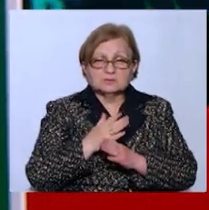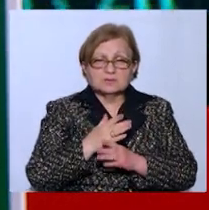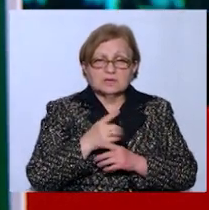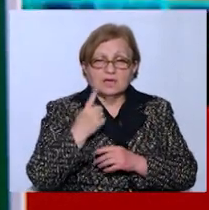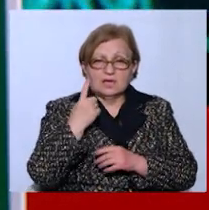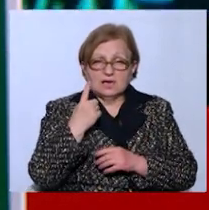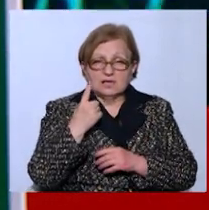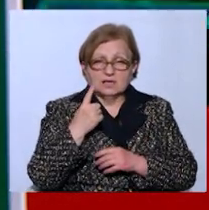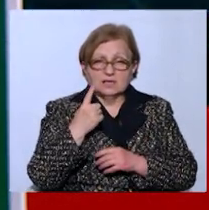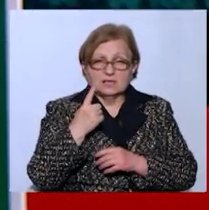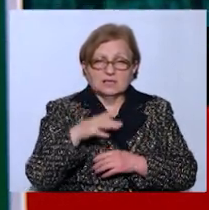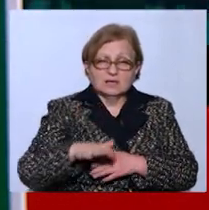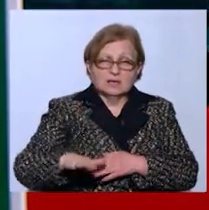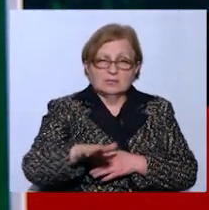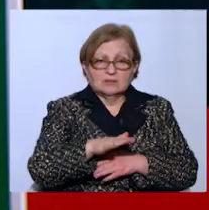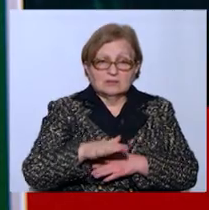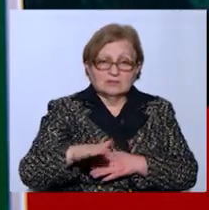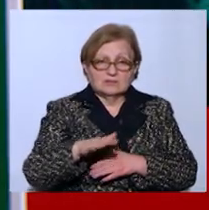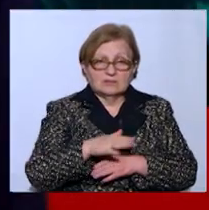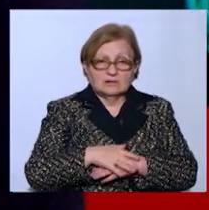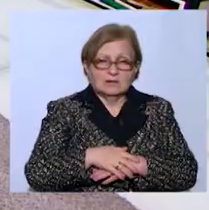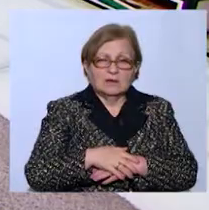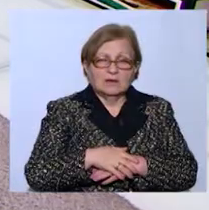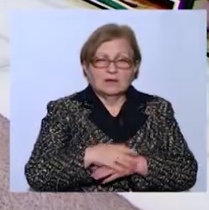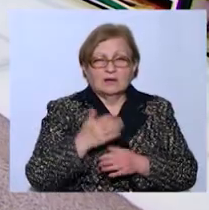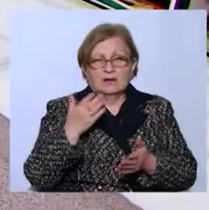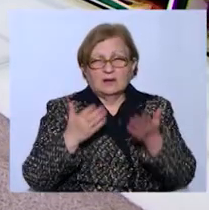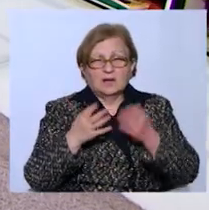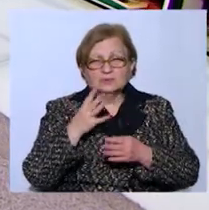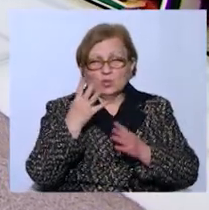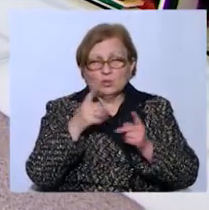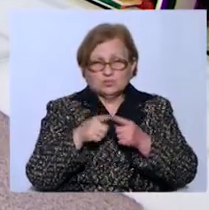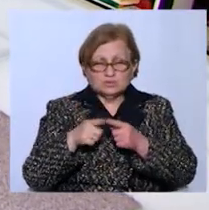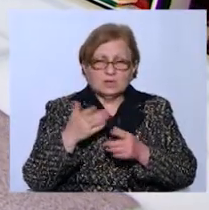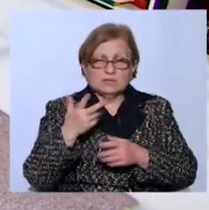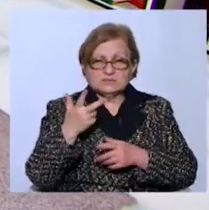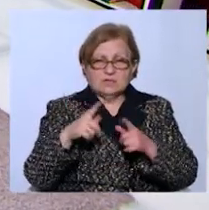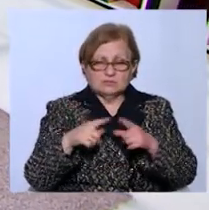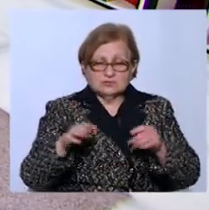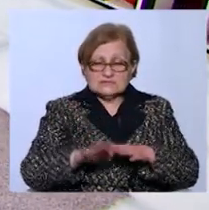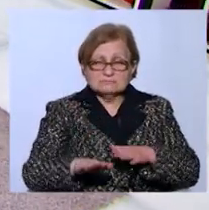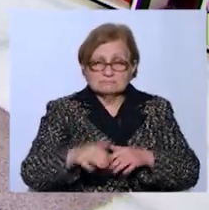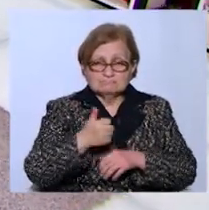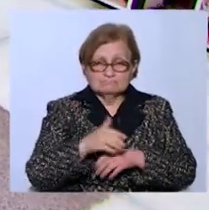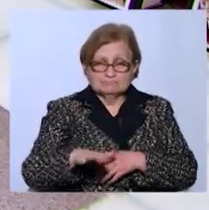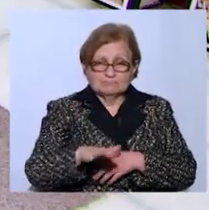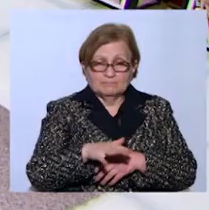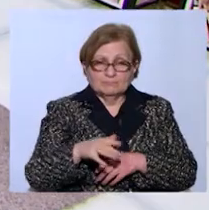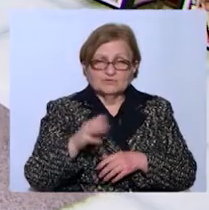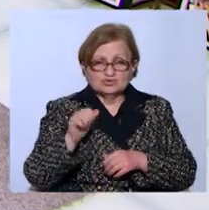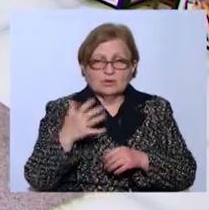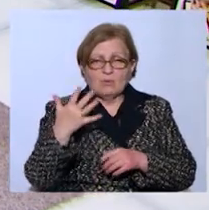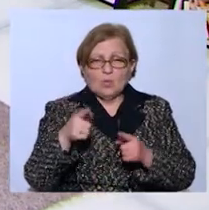ერთი არის რაღაცა მრავალკუთხედი, ან ოთხკუთხედი, ან სამკუთხედი ძირს, რომელიც არის, ან